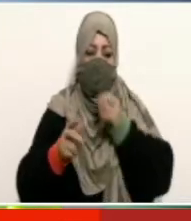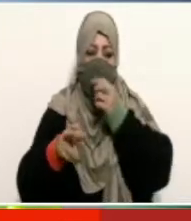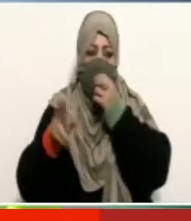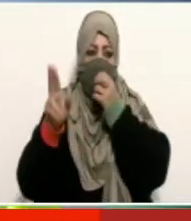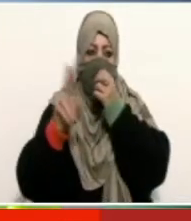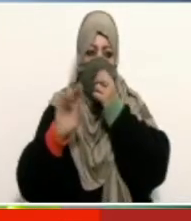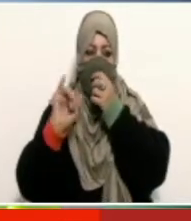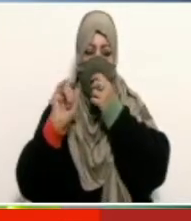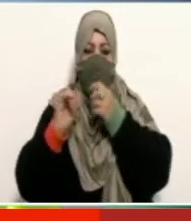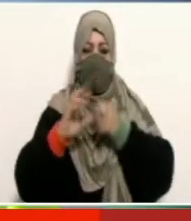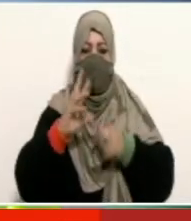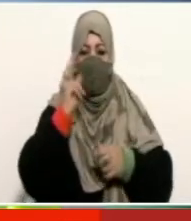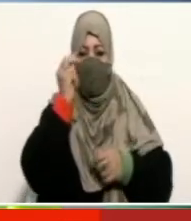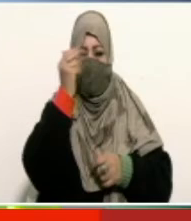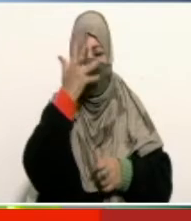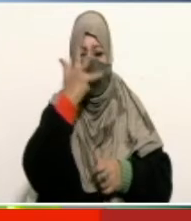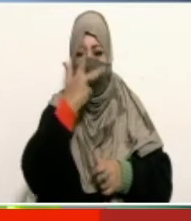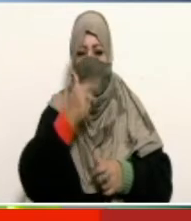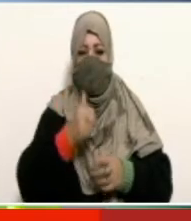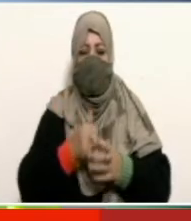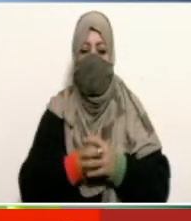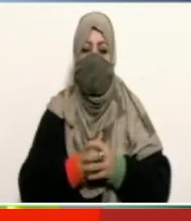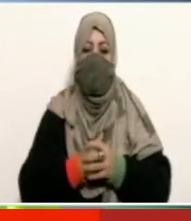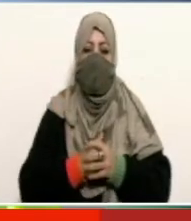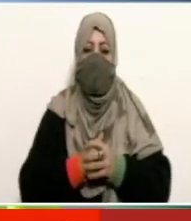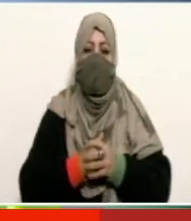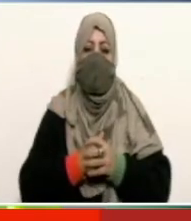عن مسألة الأرض والحبس، قال